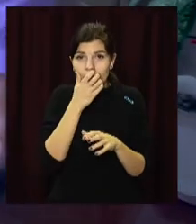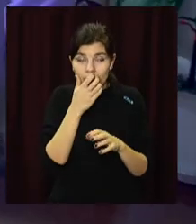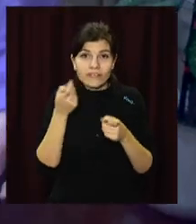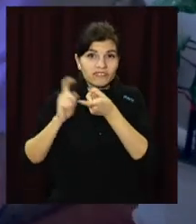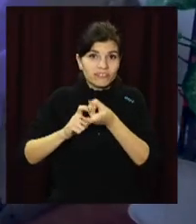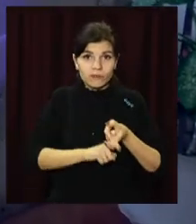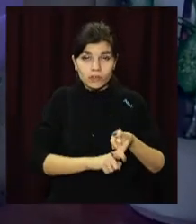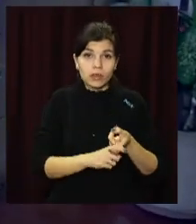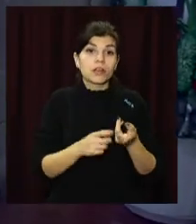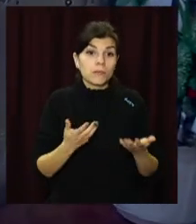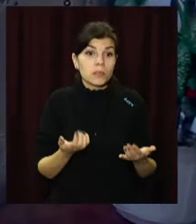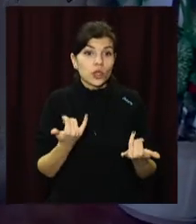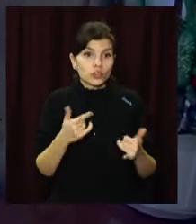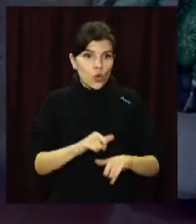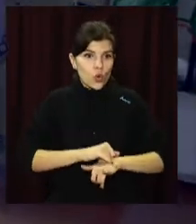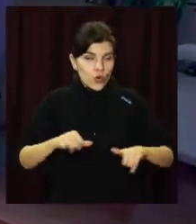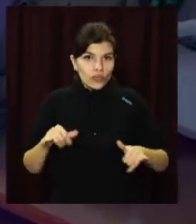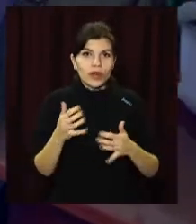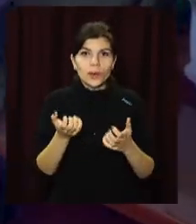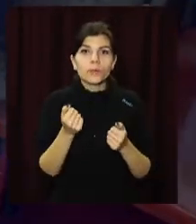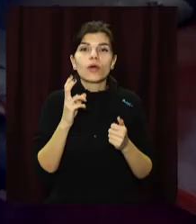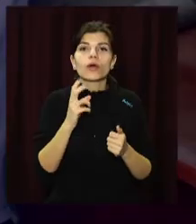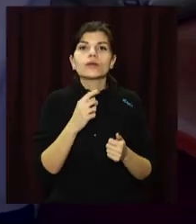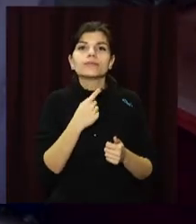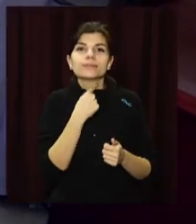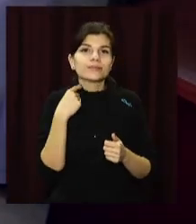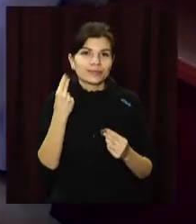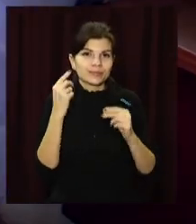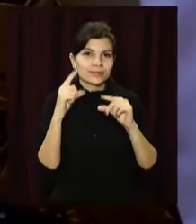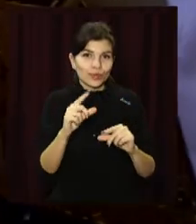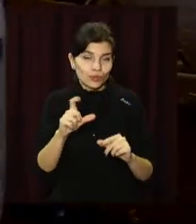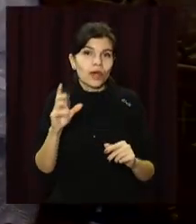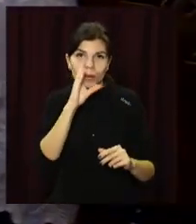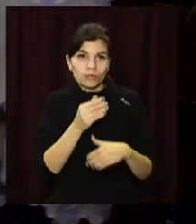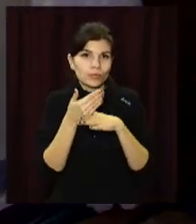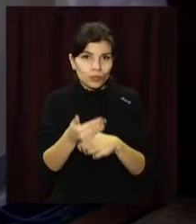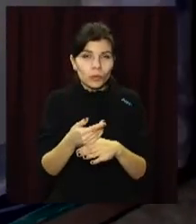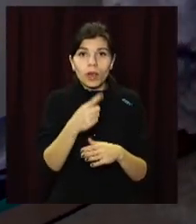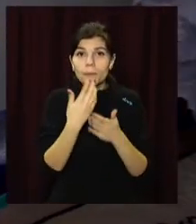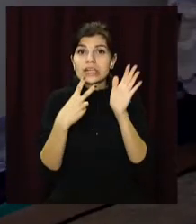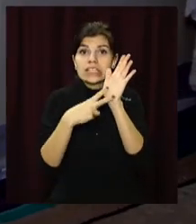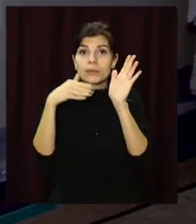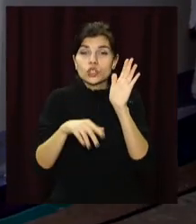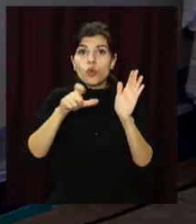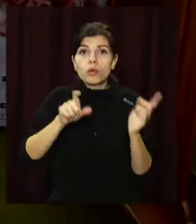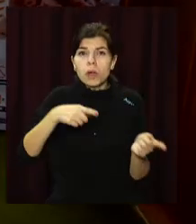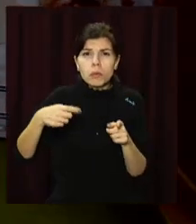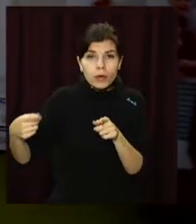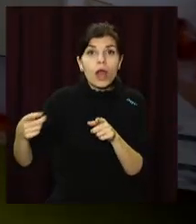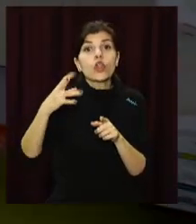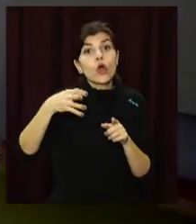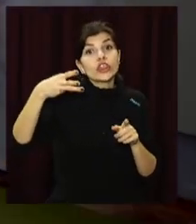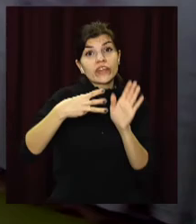цьому вдалося збільшити потужність мереж та отримати пільговий тариф. В цілому на електроопалення перевели майже 7 тисяч домогосподарств, з них